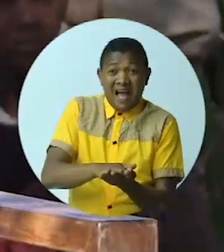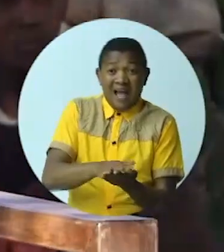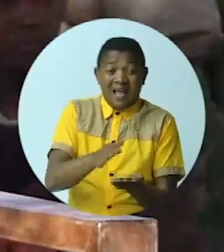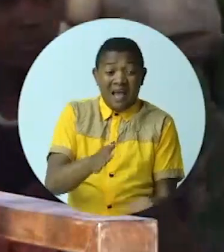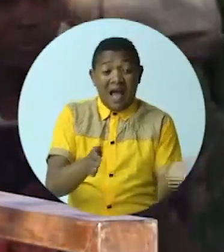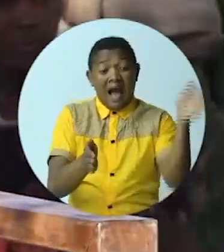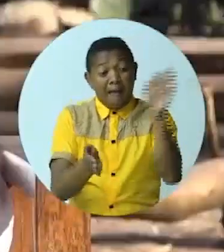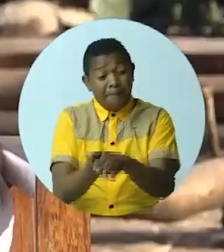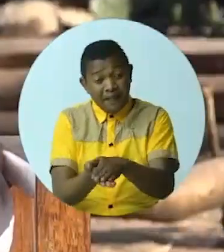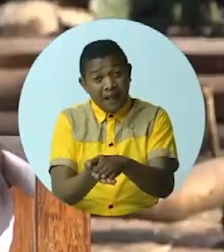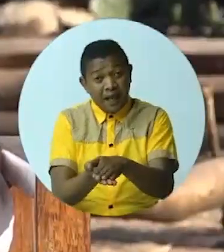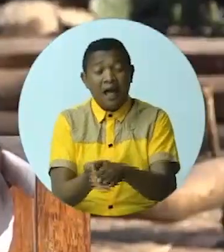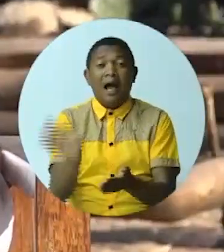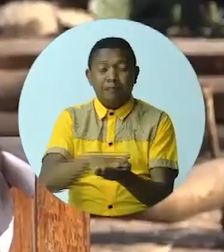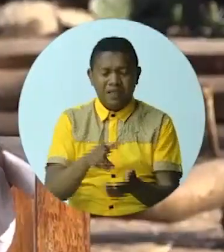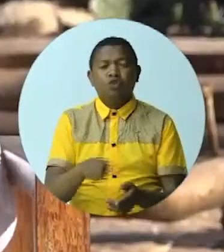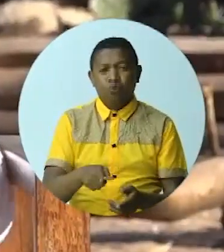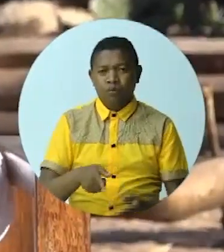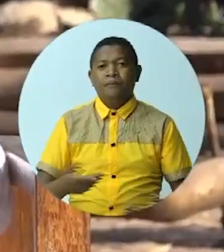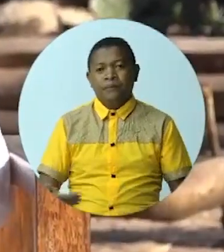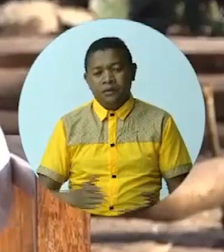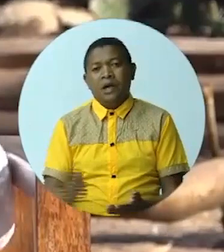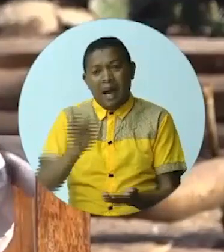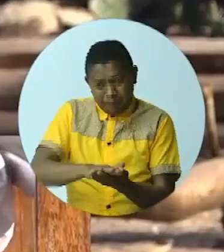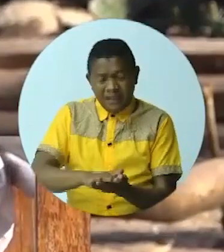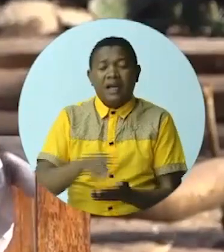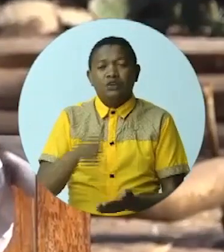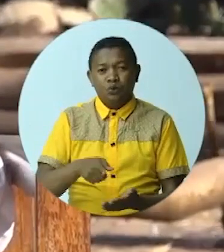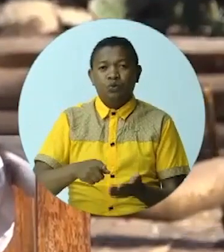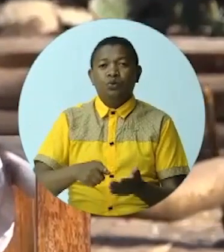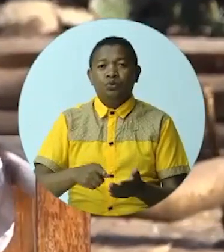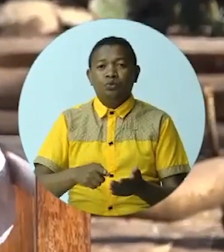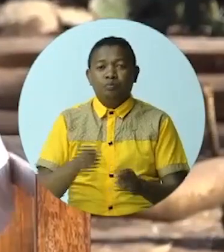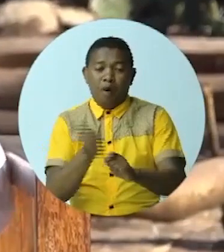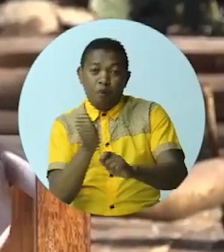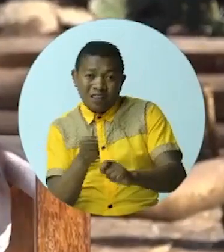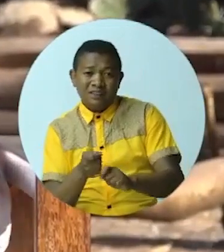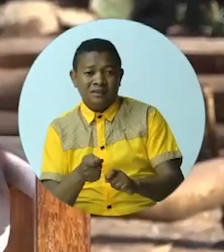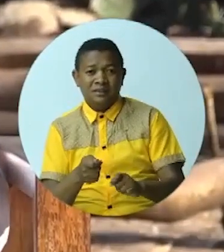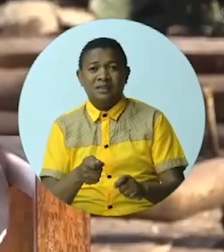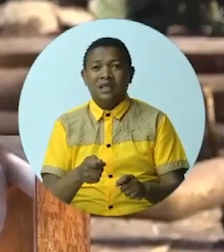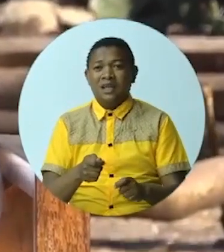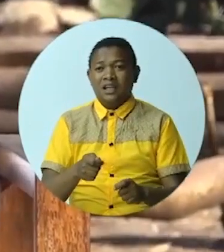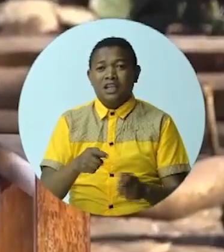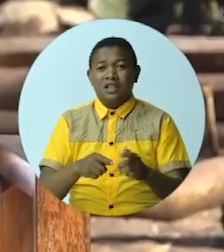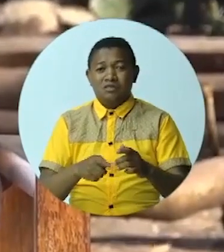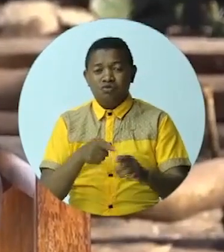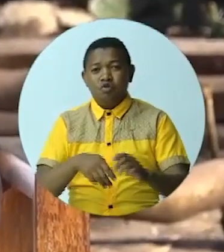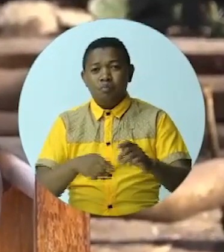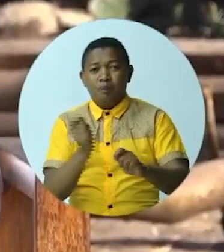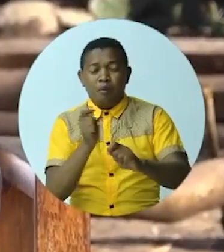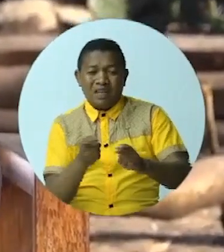rano rano a zay a ahafahana manondraka tanimboly rano a zay entina ihany